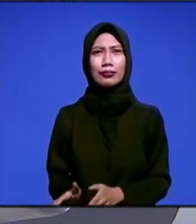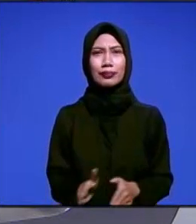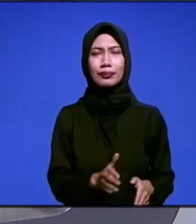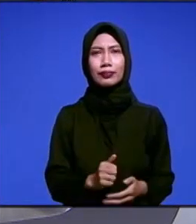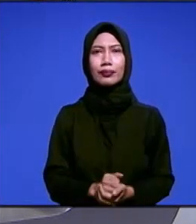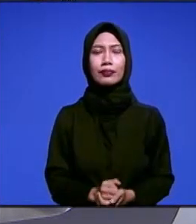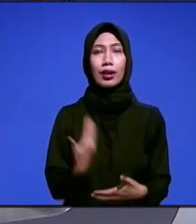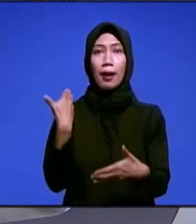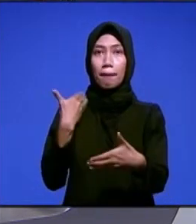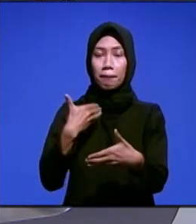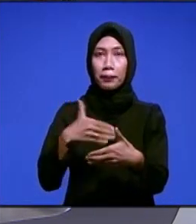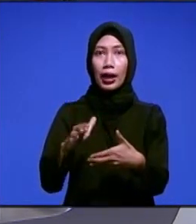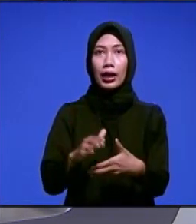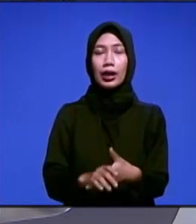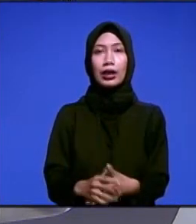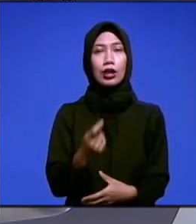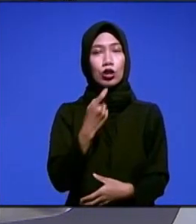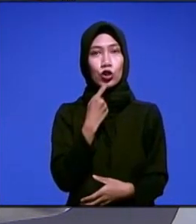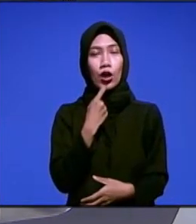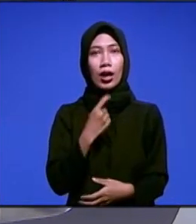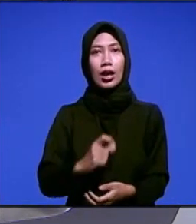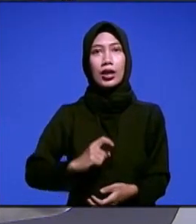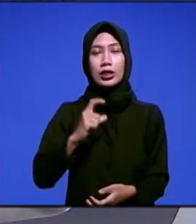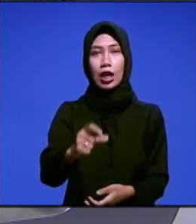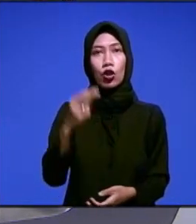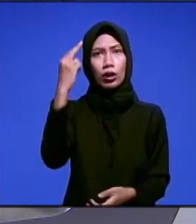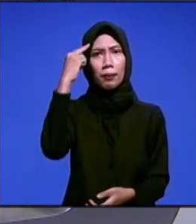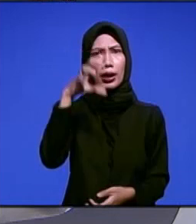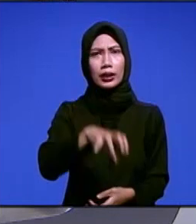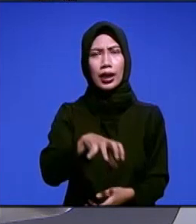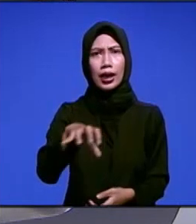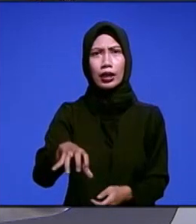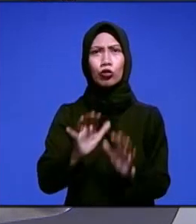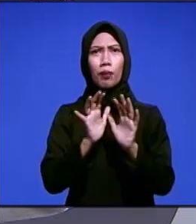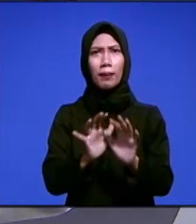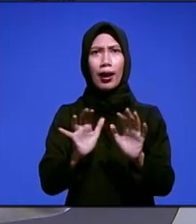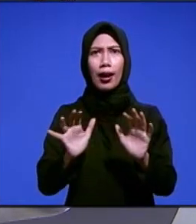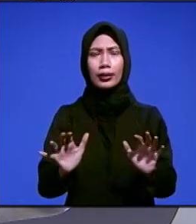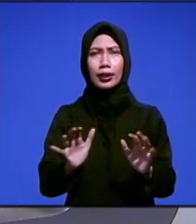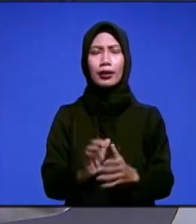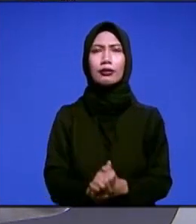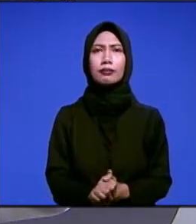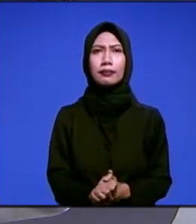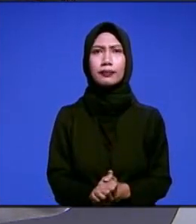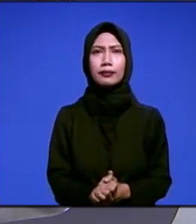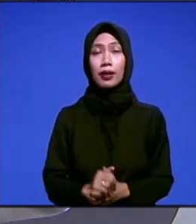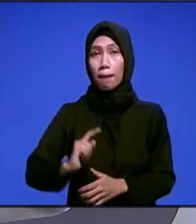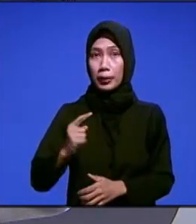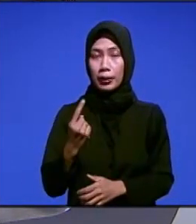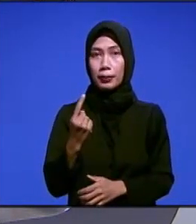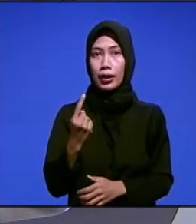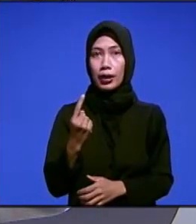Pelanggaran mewarnai proses pendaftaran bakal calon pasangan kepala daerah yang akan berlaga di Pilkada 2020 Desember mendatang. Mulai